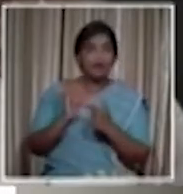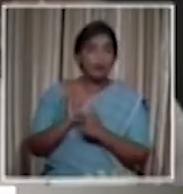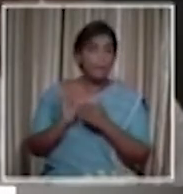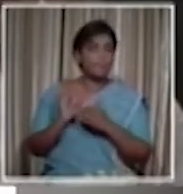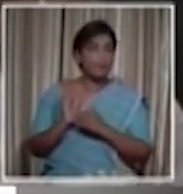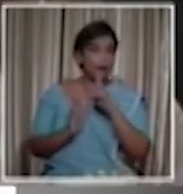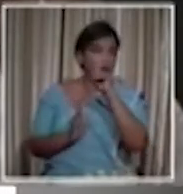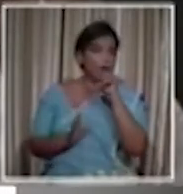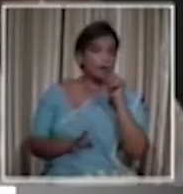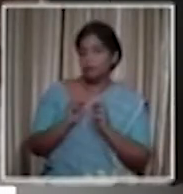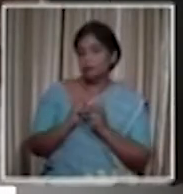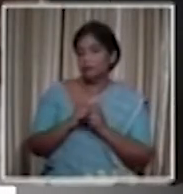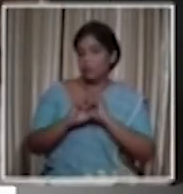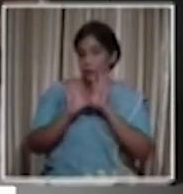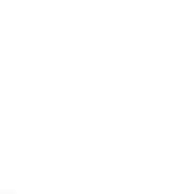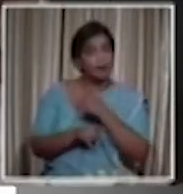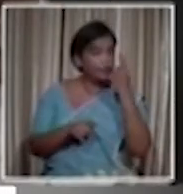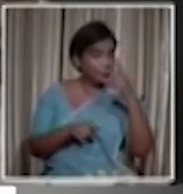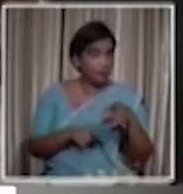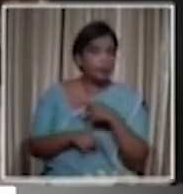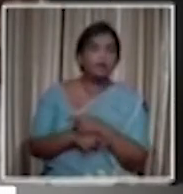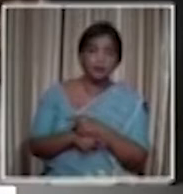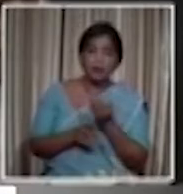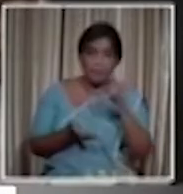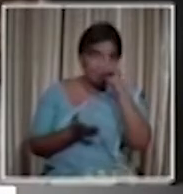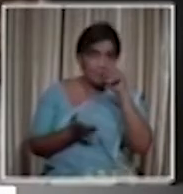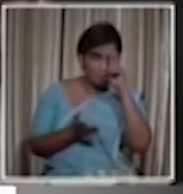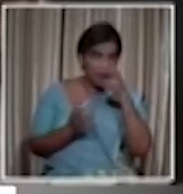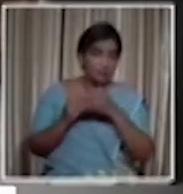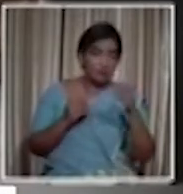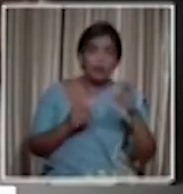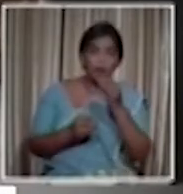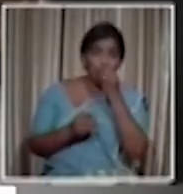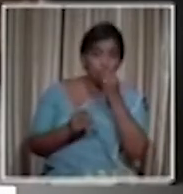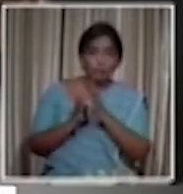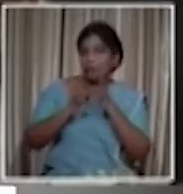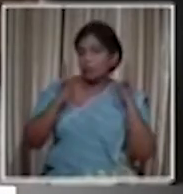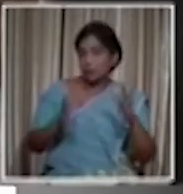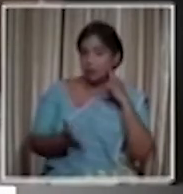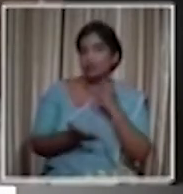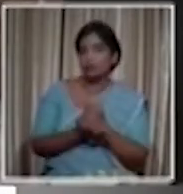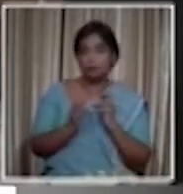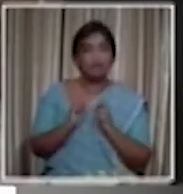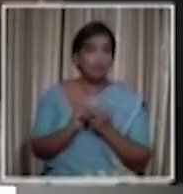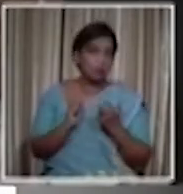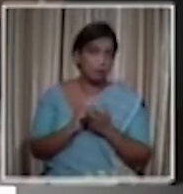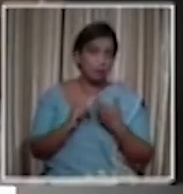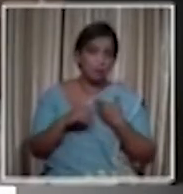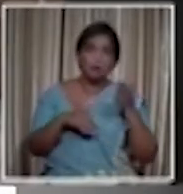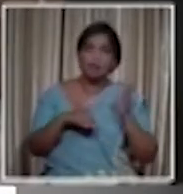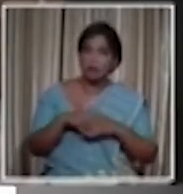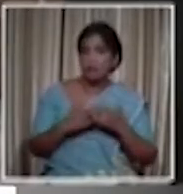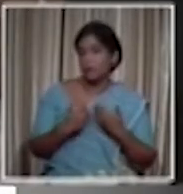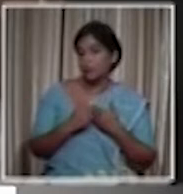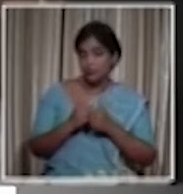මිලියන 1.6ක් පමණයි ඒ නිසා තව මාස කීපයක් ආහාර අතින් බරපතල දුෂ්කරතාවන්ට මුහුණ දෙන්න අපට